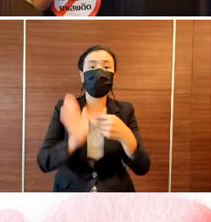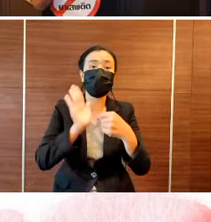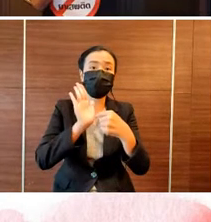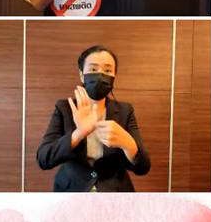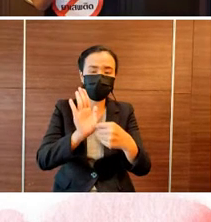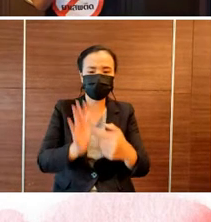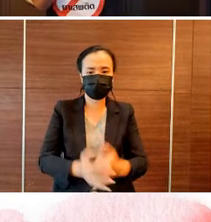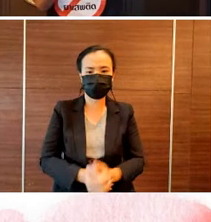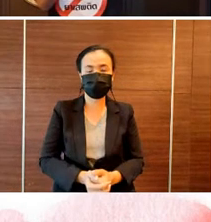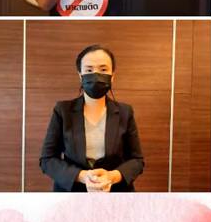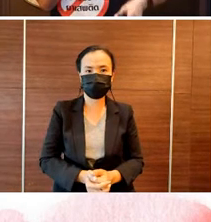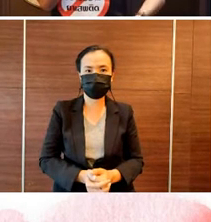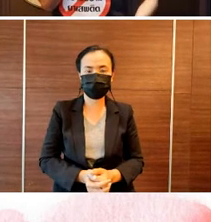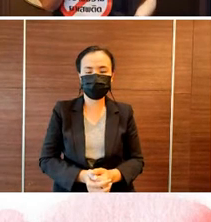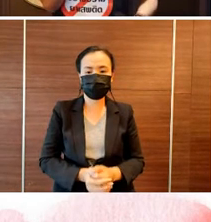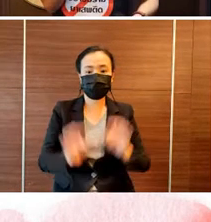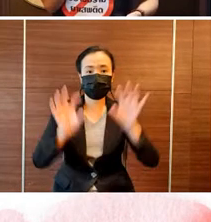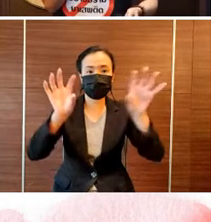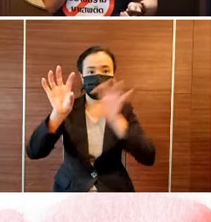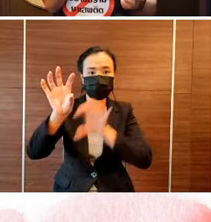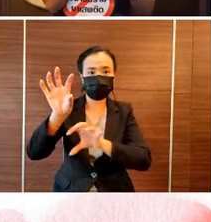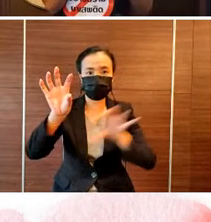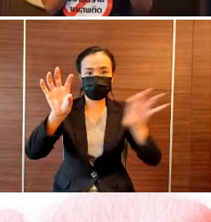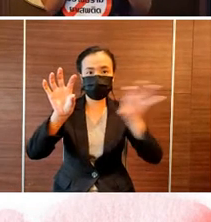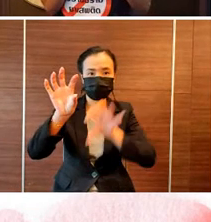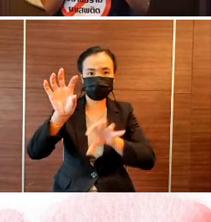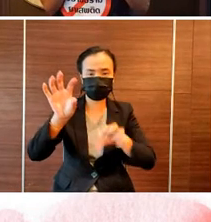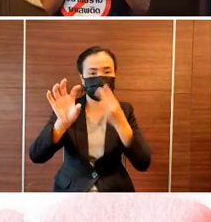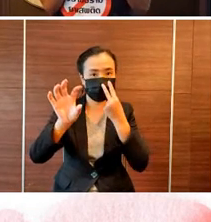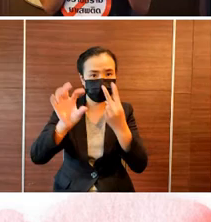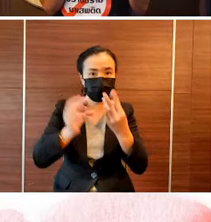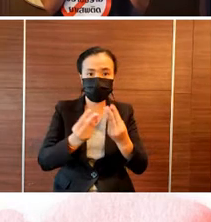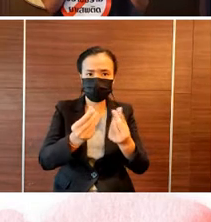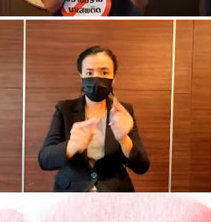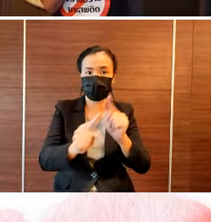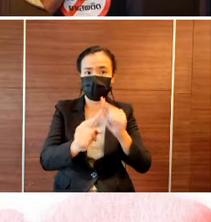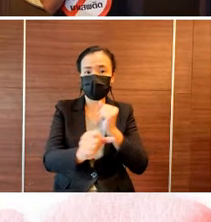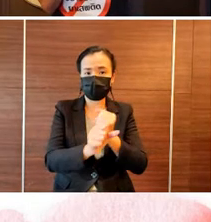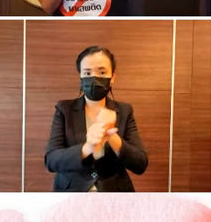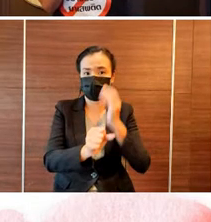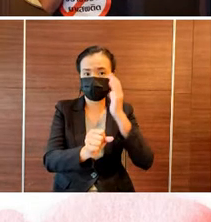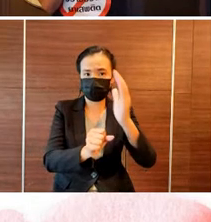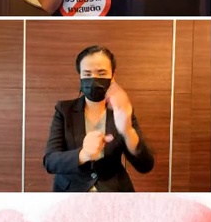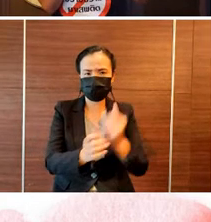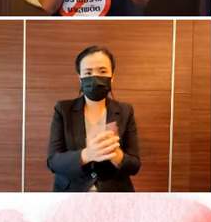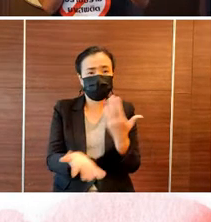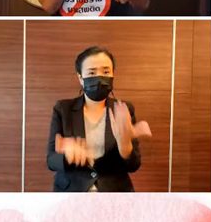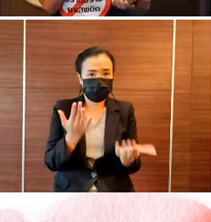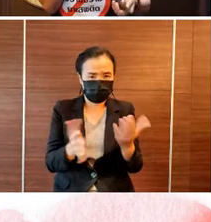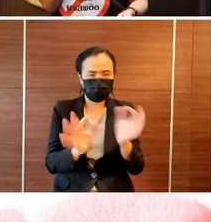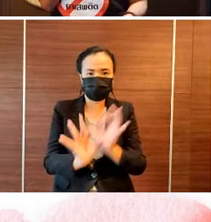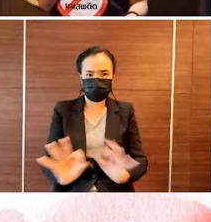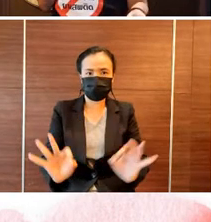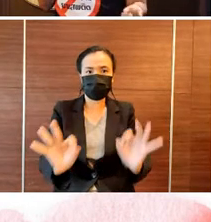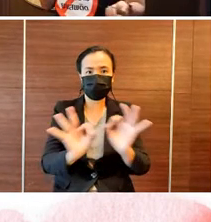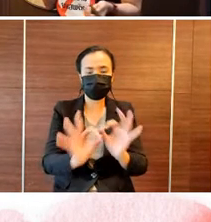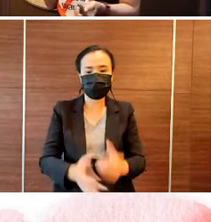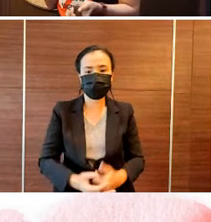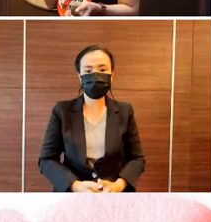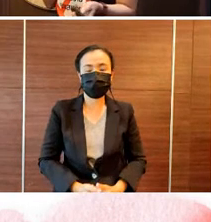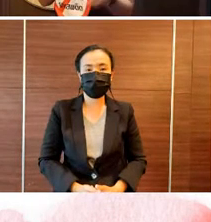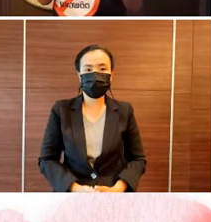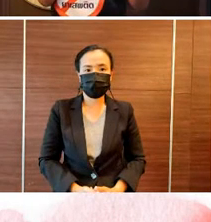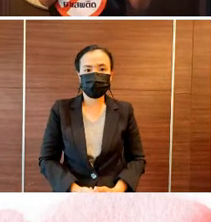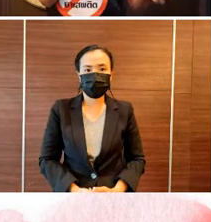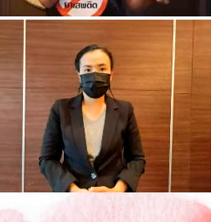ว่ามันเป็นวงจรที่ต้องไปดูในรายละเอียดแล้วก็ถ้าเราอยากจะทำงานเรื่องนี้ต่อค่ะอะไรพวกนี้น่าจะสำคัญมากแล้วถัดม